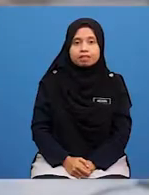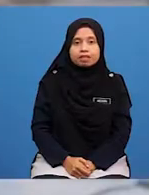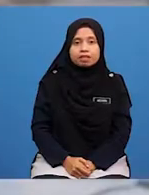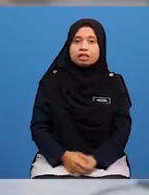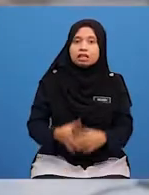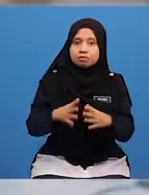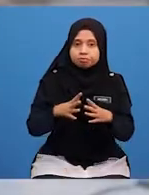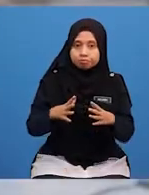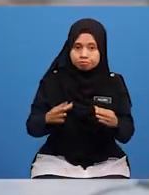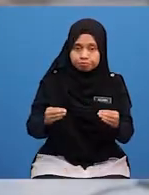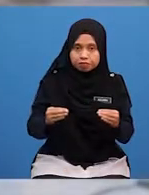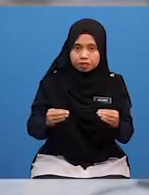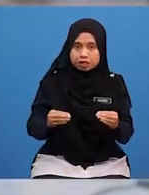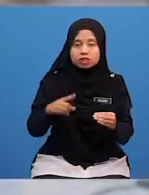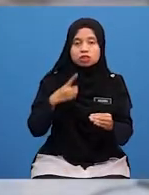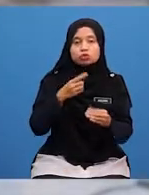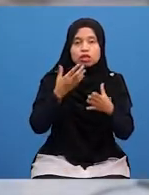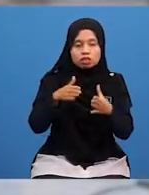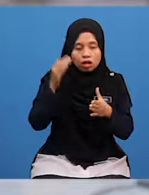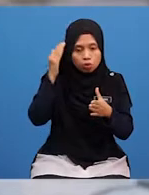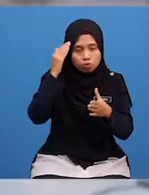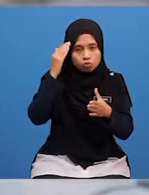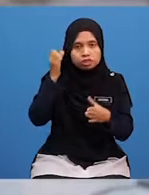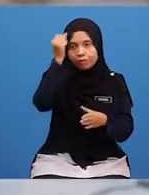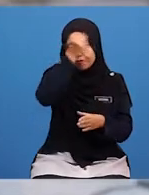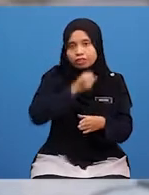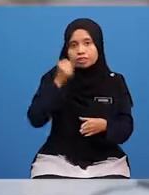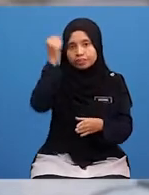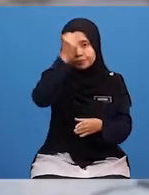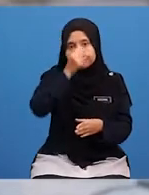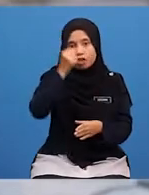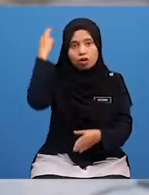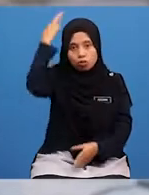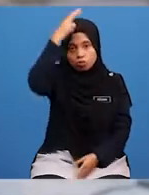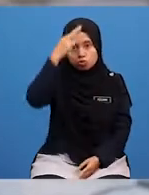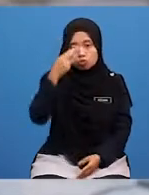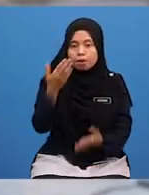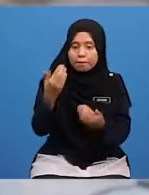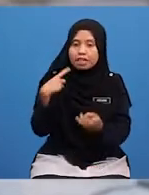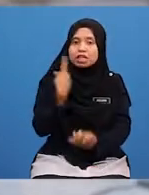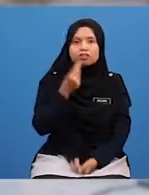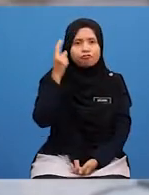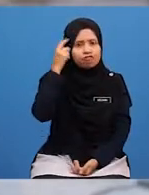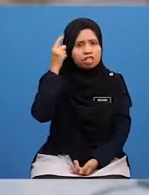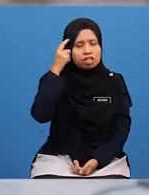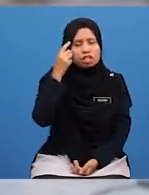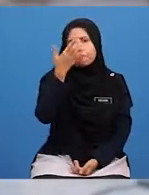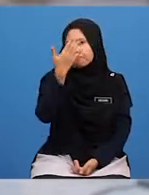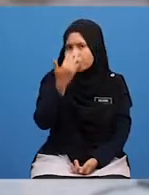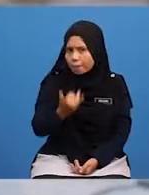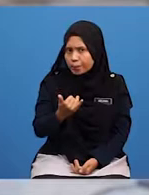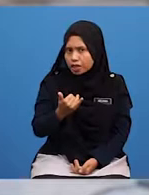Setelah kita mengetahui sifat-sifat Rasul, mari kita fikir-fikirkan bersama